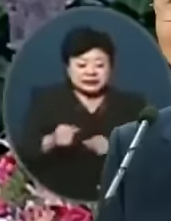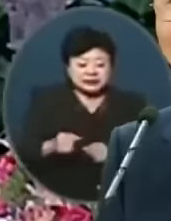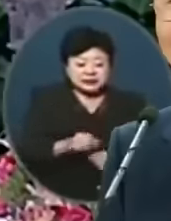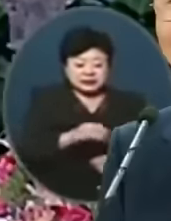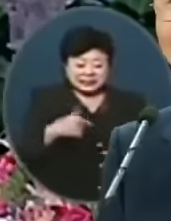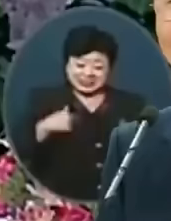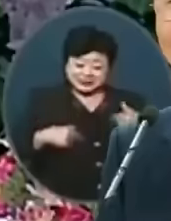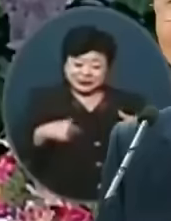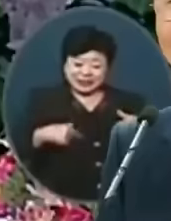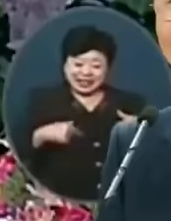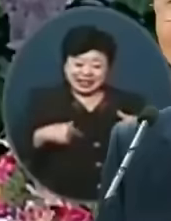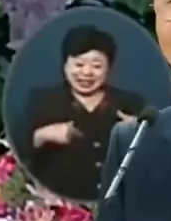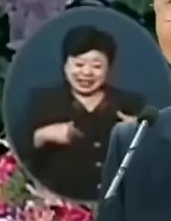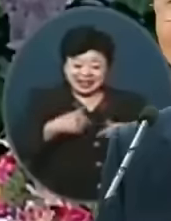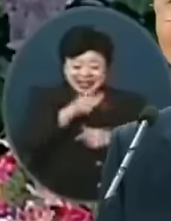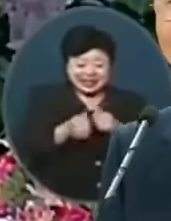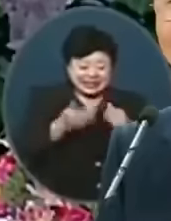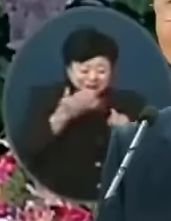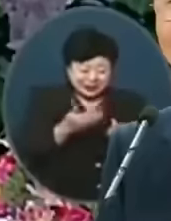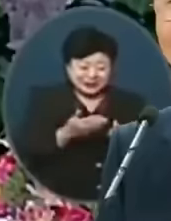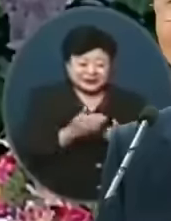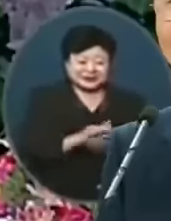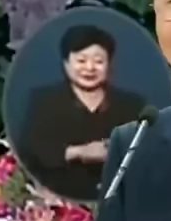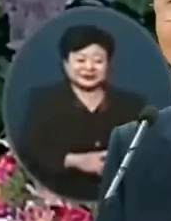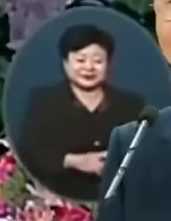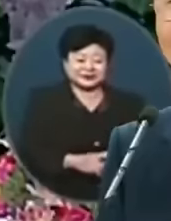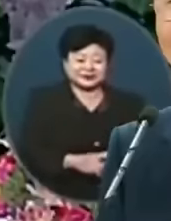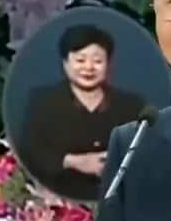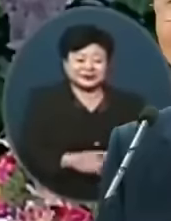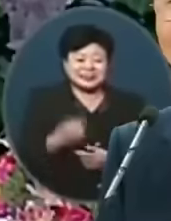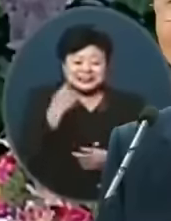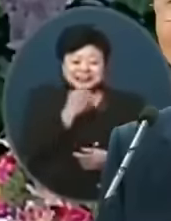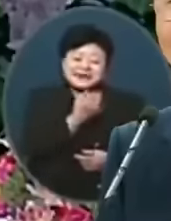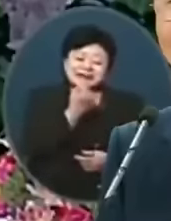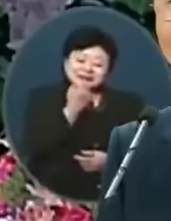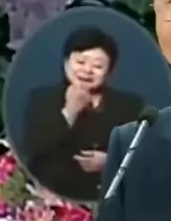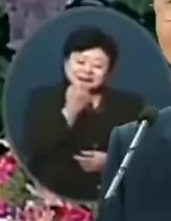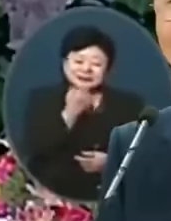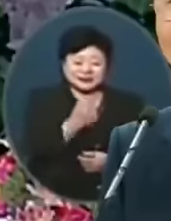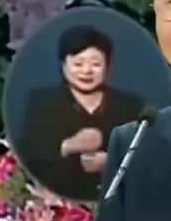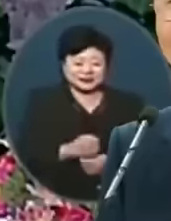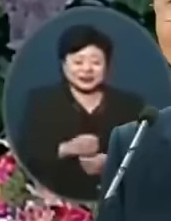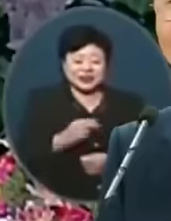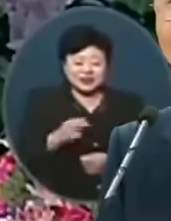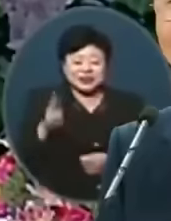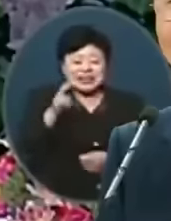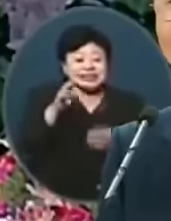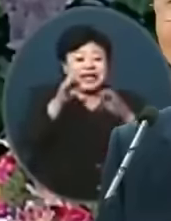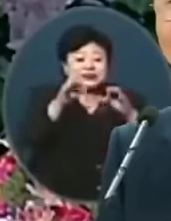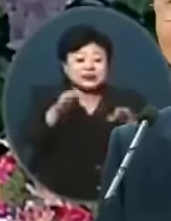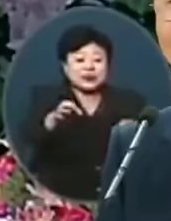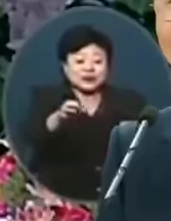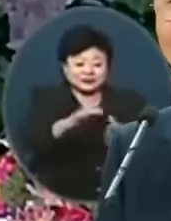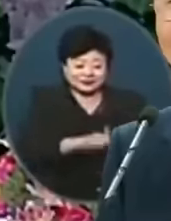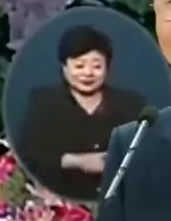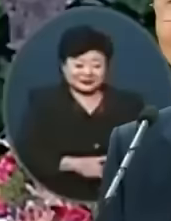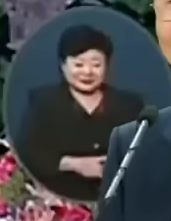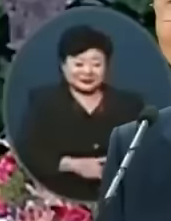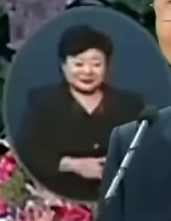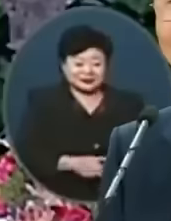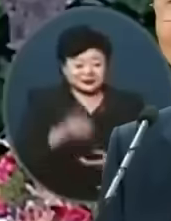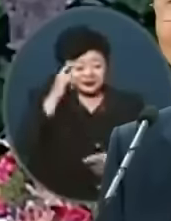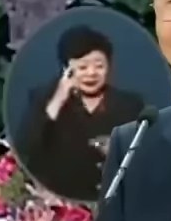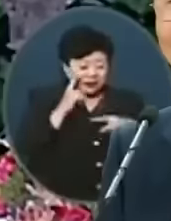우리는 기쁘다. 하나님께서 입에 웃음을 주시고 혀에 찬양을 주신